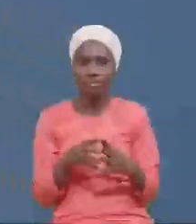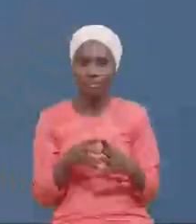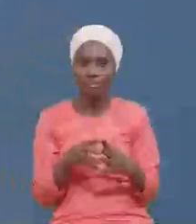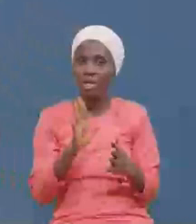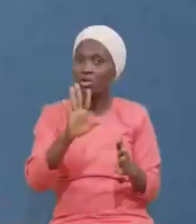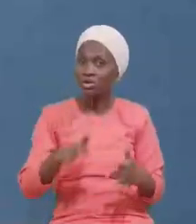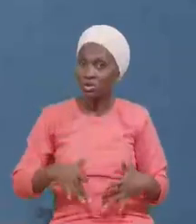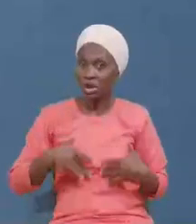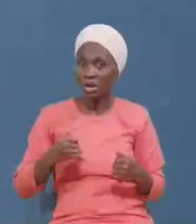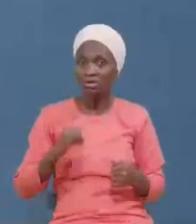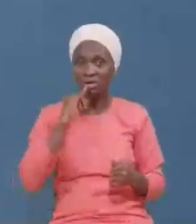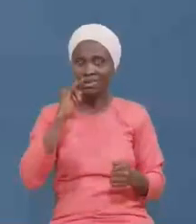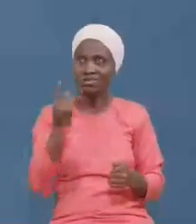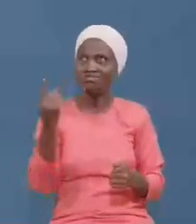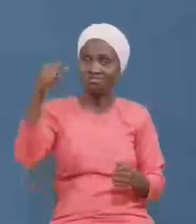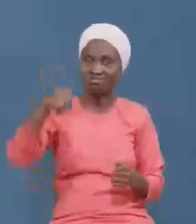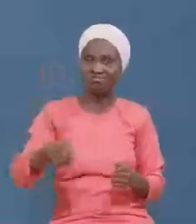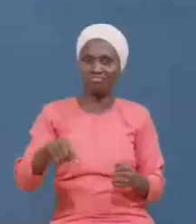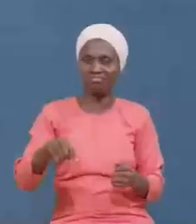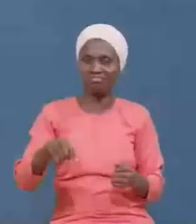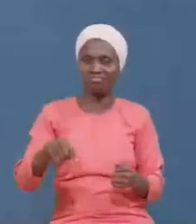Votre vie est à l'envers.